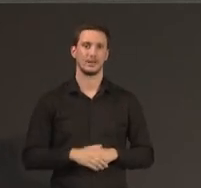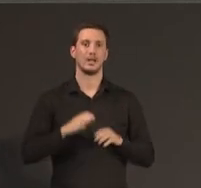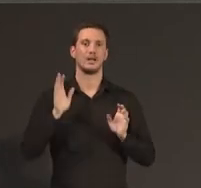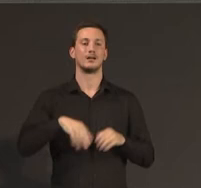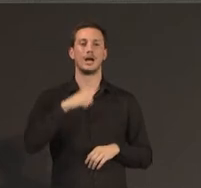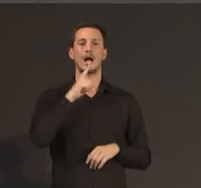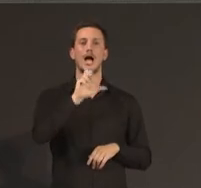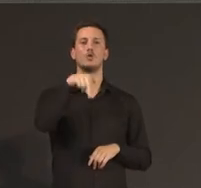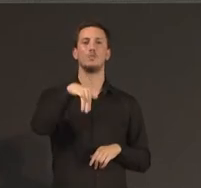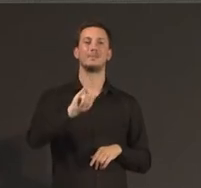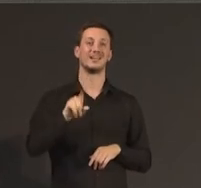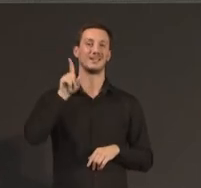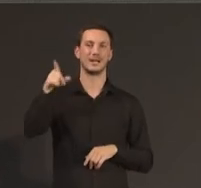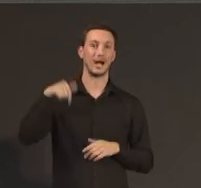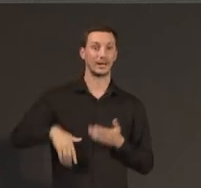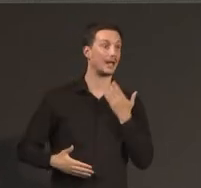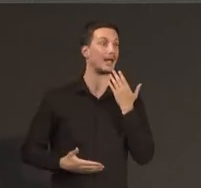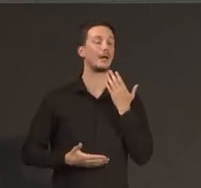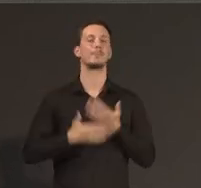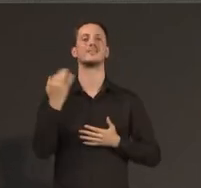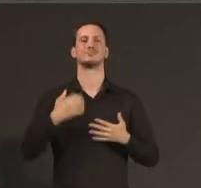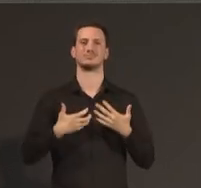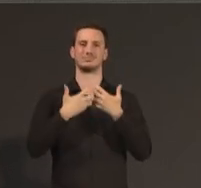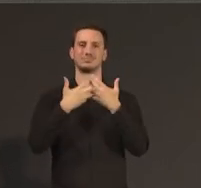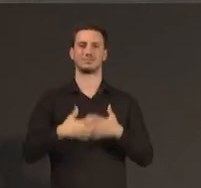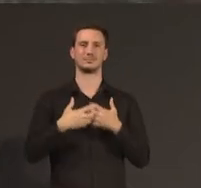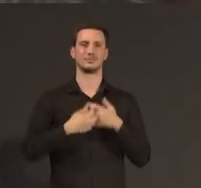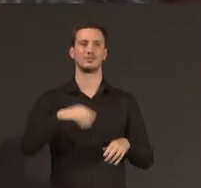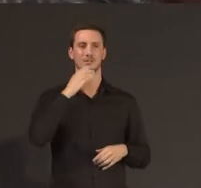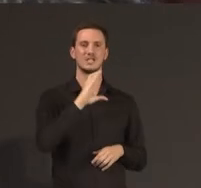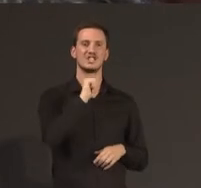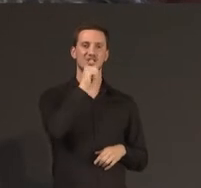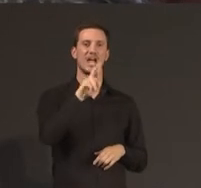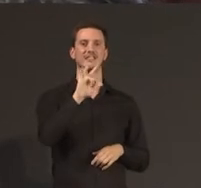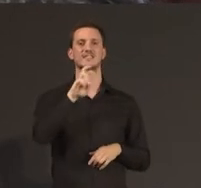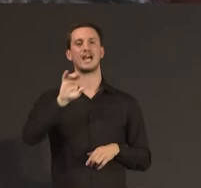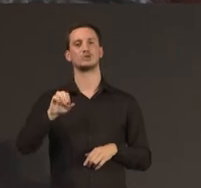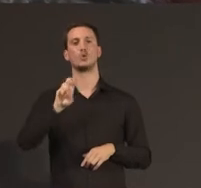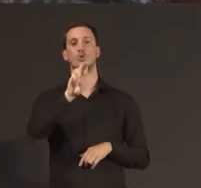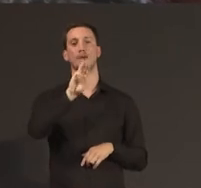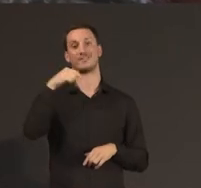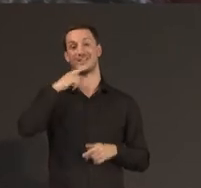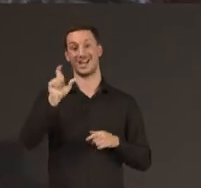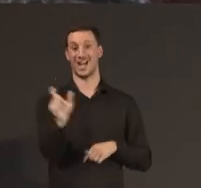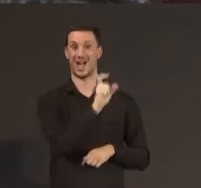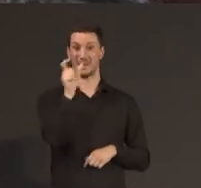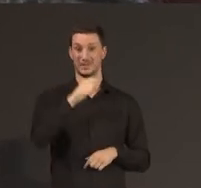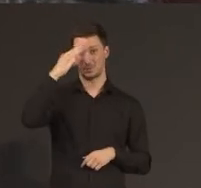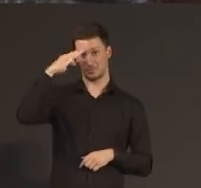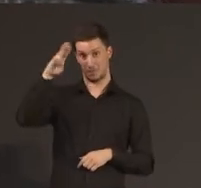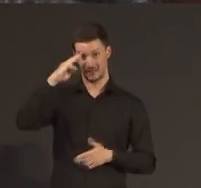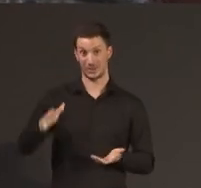d'alumni. En aquests moments estem posant en marxa el que en diem chapters UPF, els capítols UPF, que